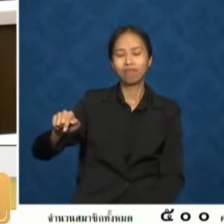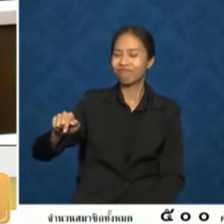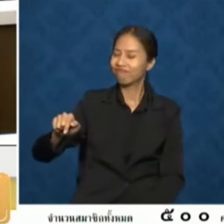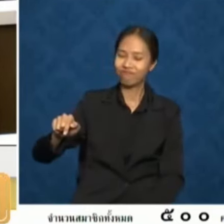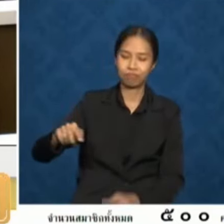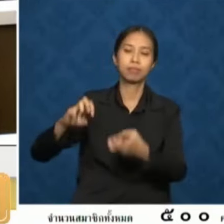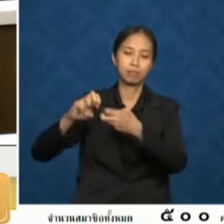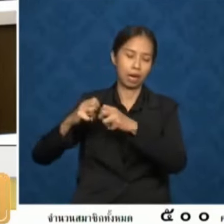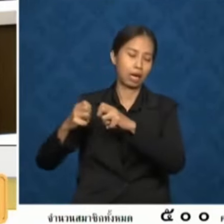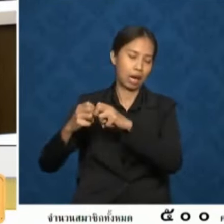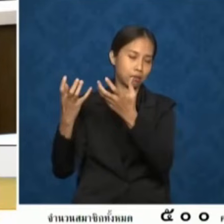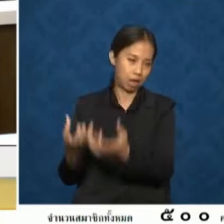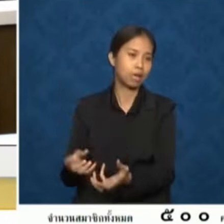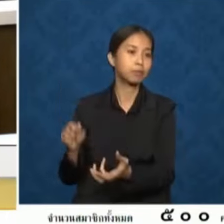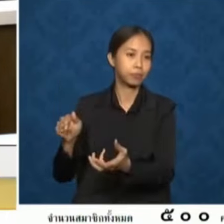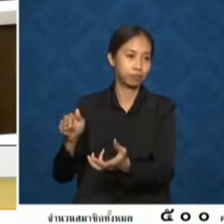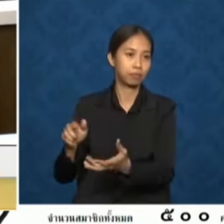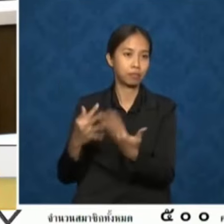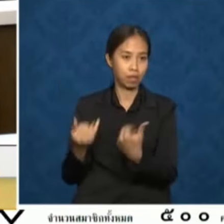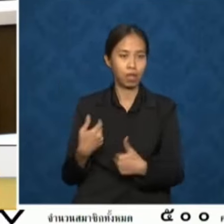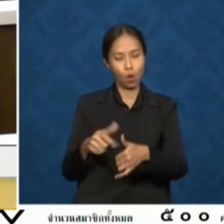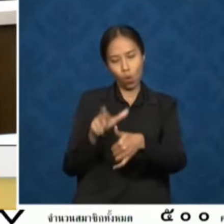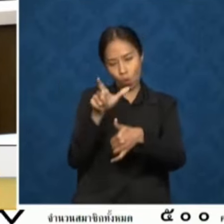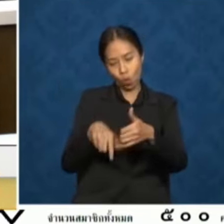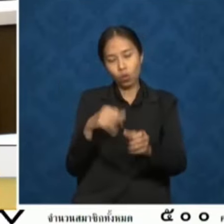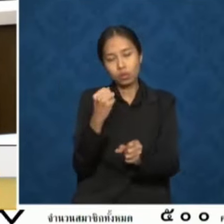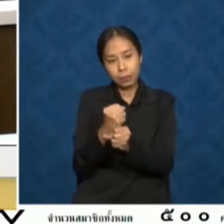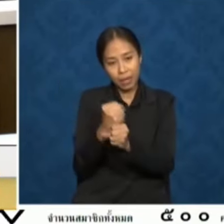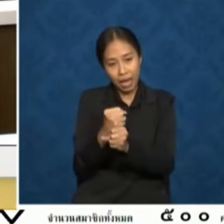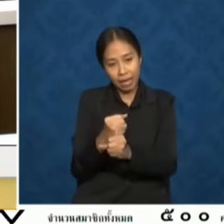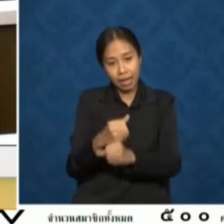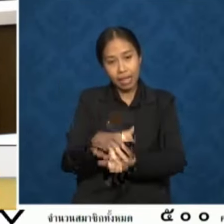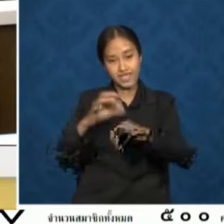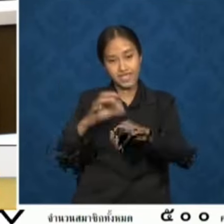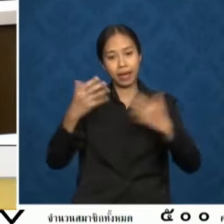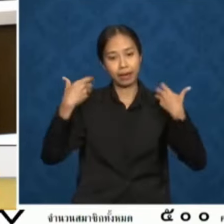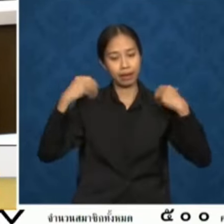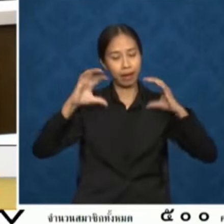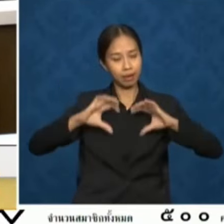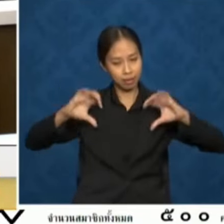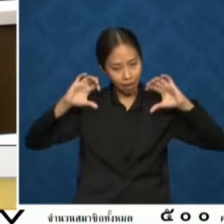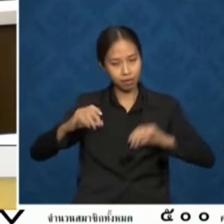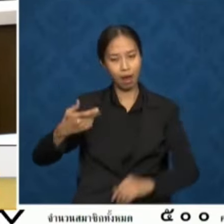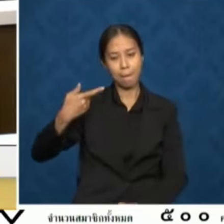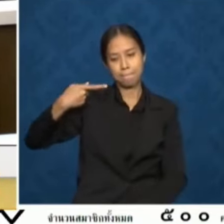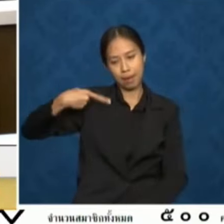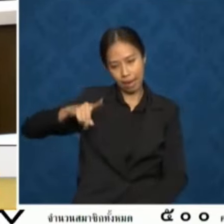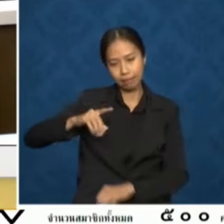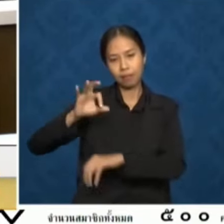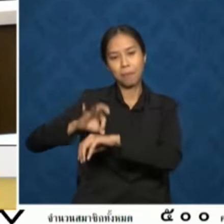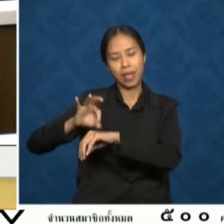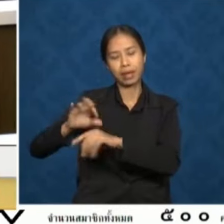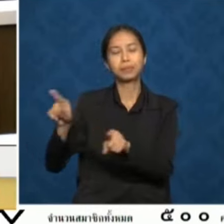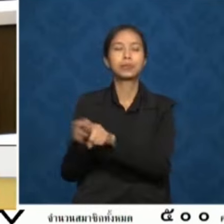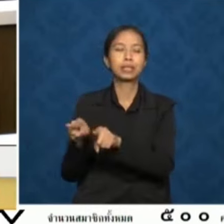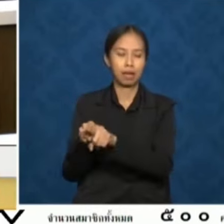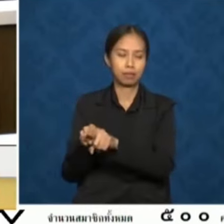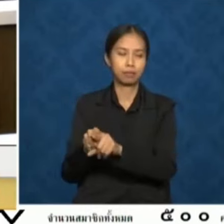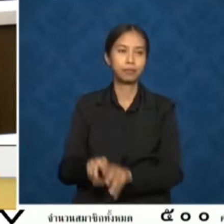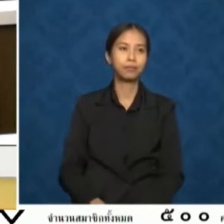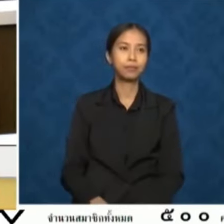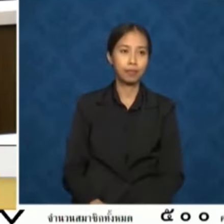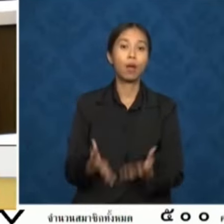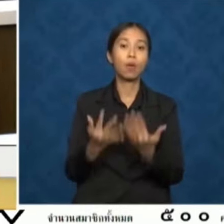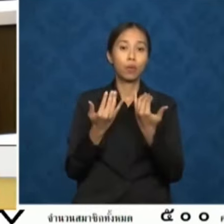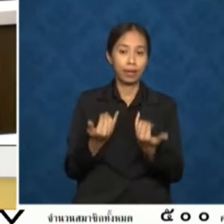ใหญ่นะครับนอกจากเรื่องของบุคลากรข้าราชการระดับล่างที่สอบแล้วเรื่องปลัดก็เป็นเรื่องใหญ่ฉะนั้นวันนี้นะครับ